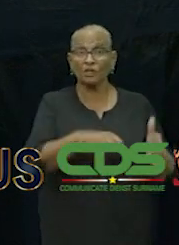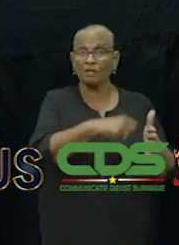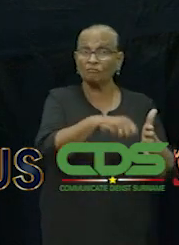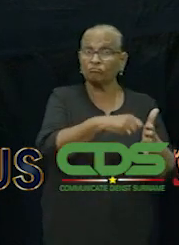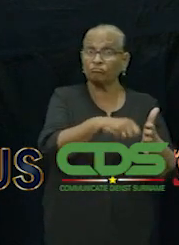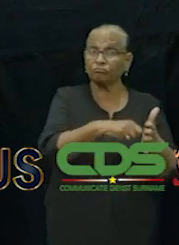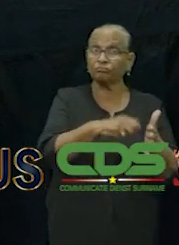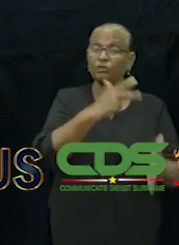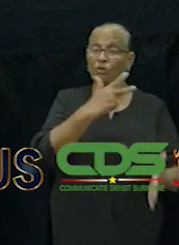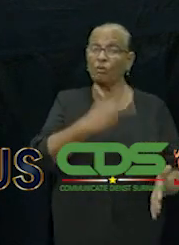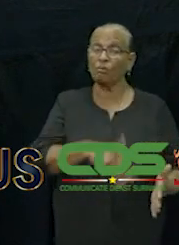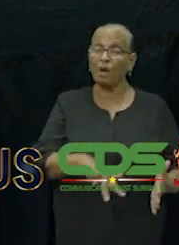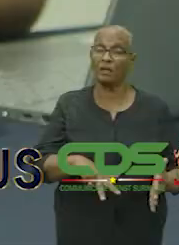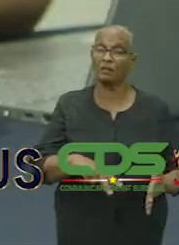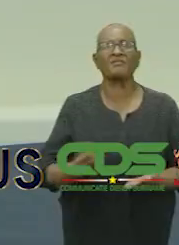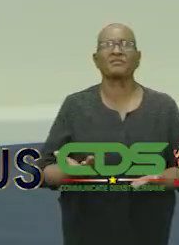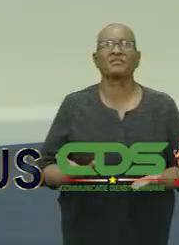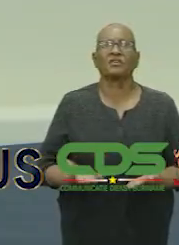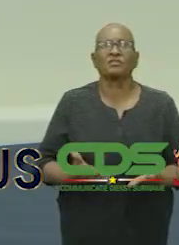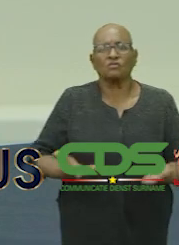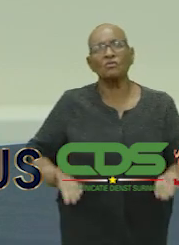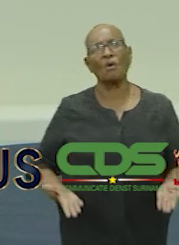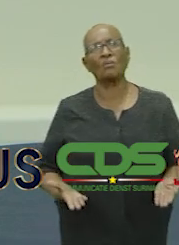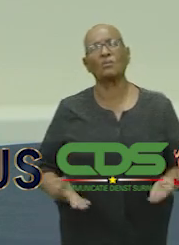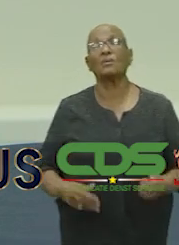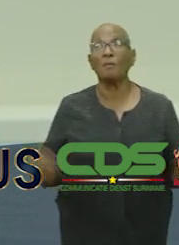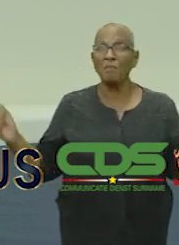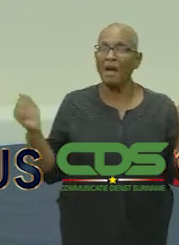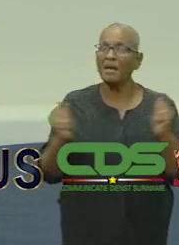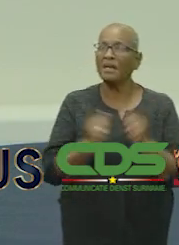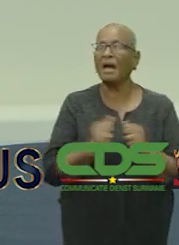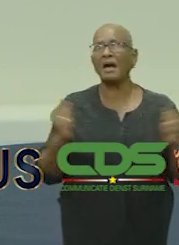vaak jaren achter elkaar aan de bel getrokken.